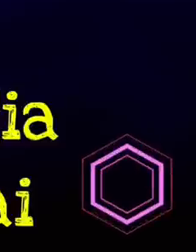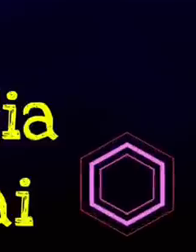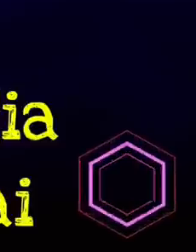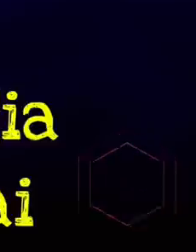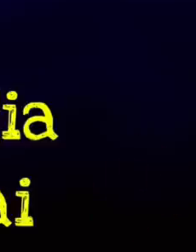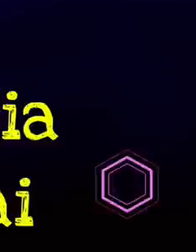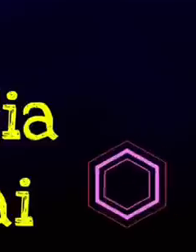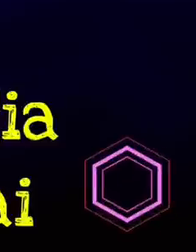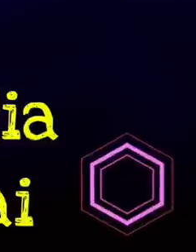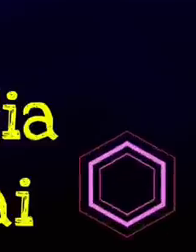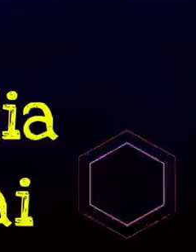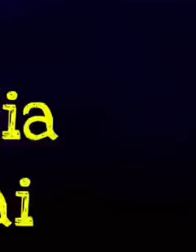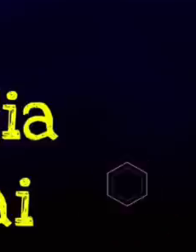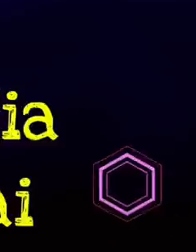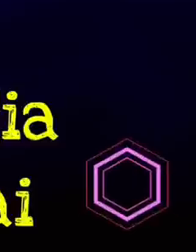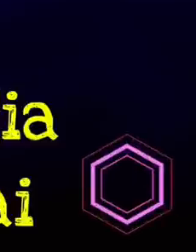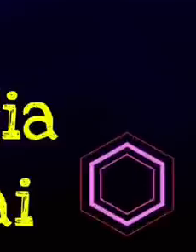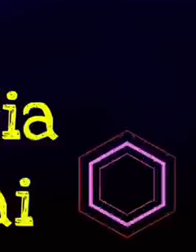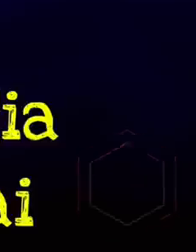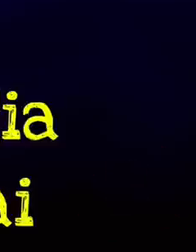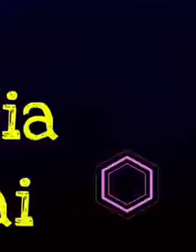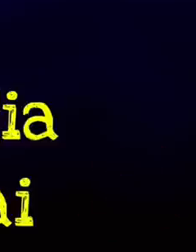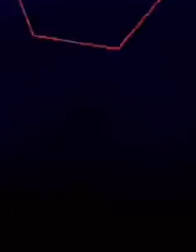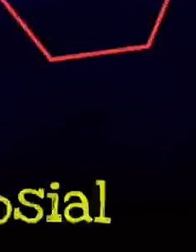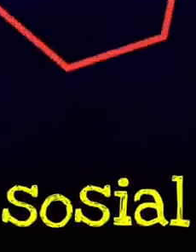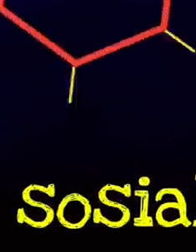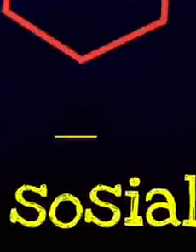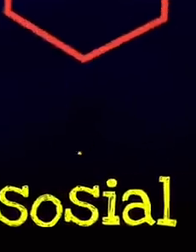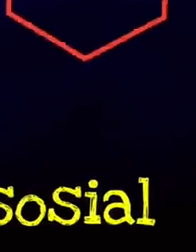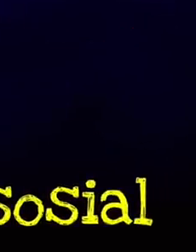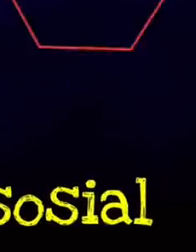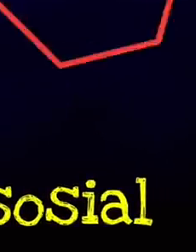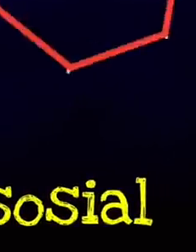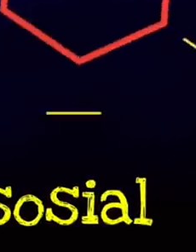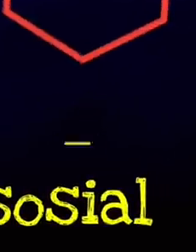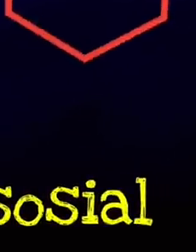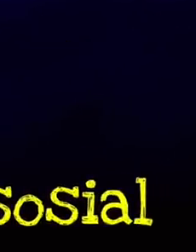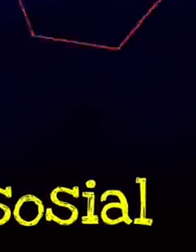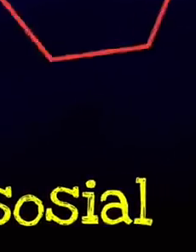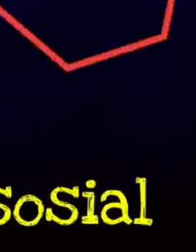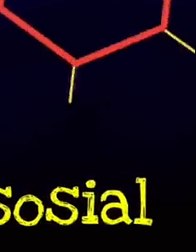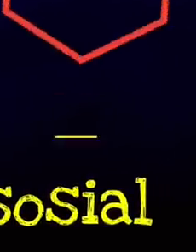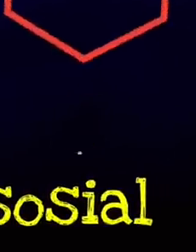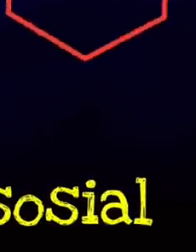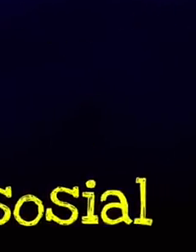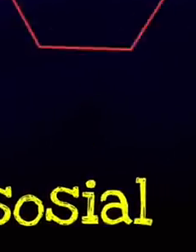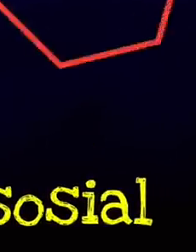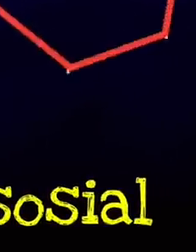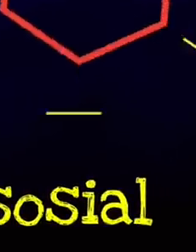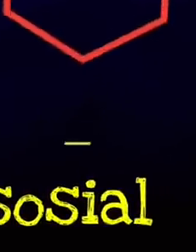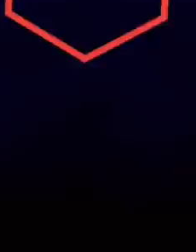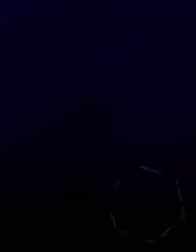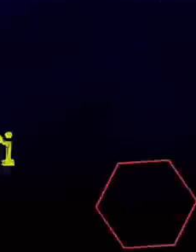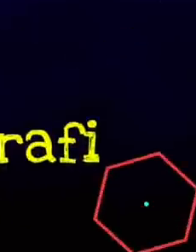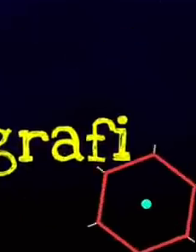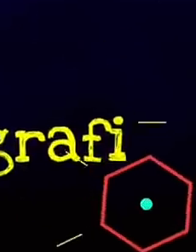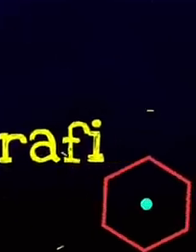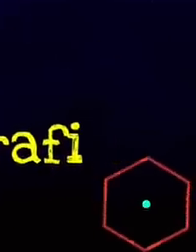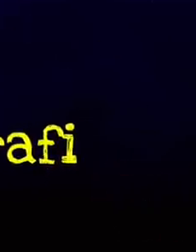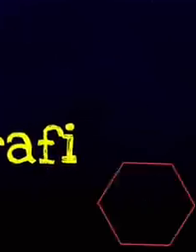kandungan bahan media mungkin tidak sesuai fitnah dan gosip di media sosial